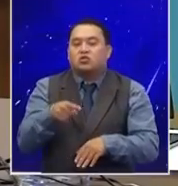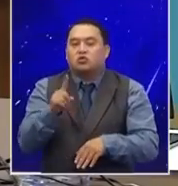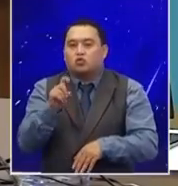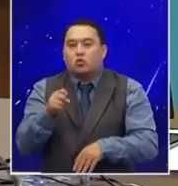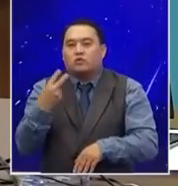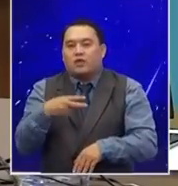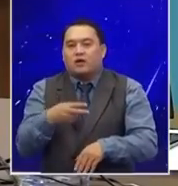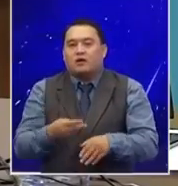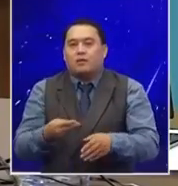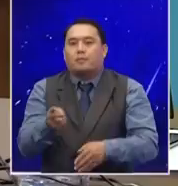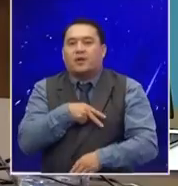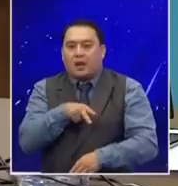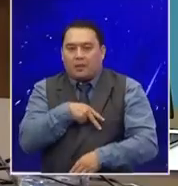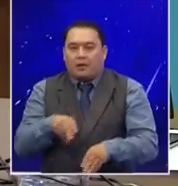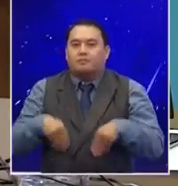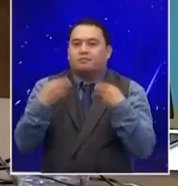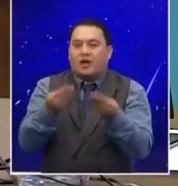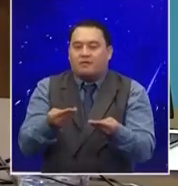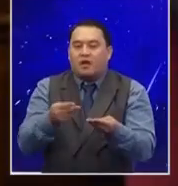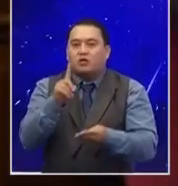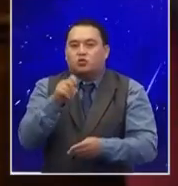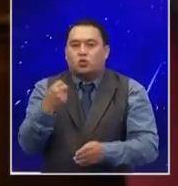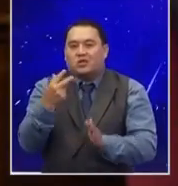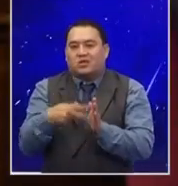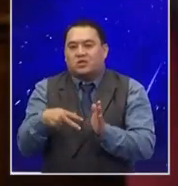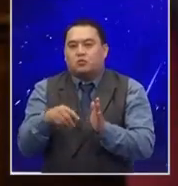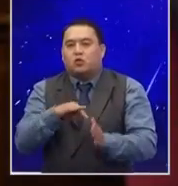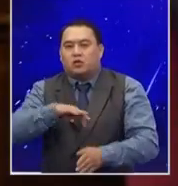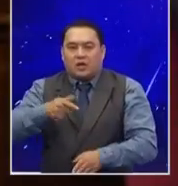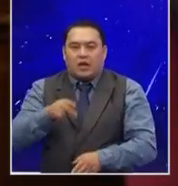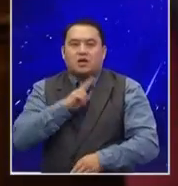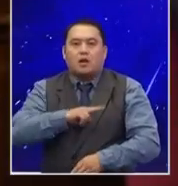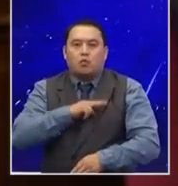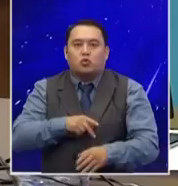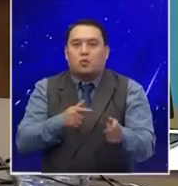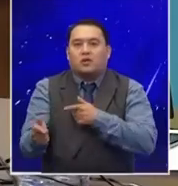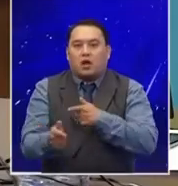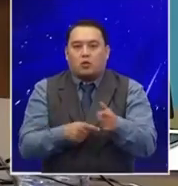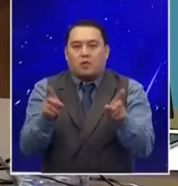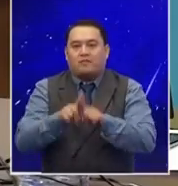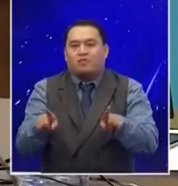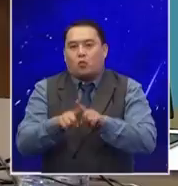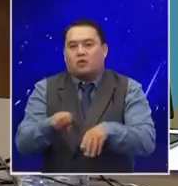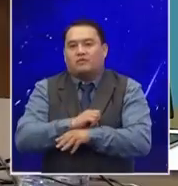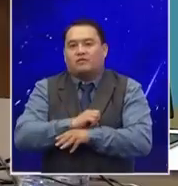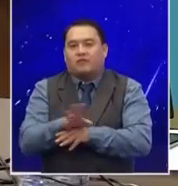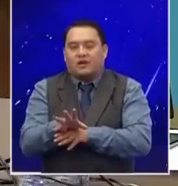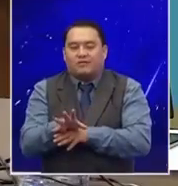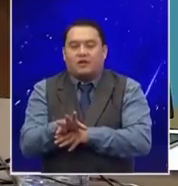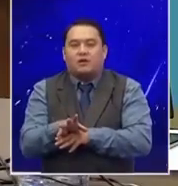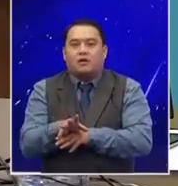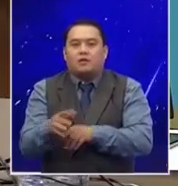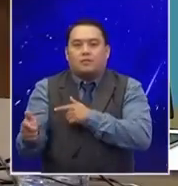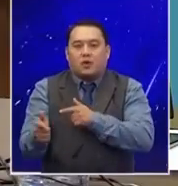медработникам выплачены премии на 137 миллионов тенге. Работа по подготовке ко второй волне пандемии